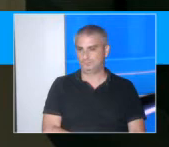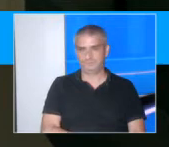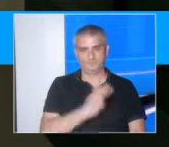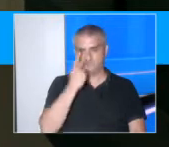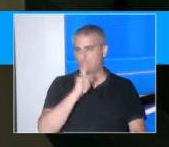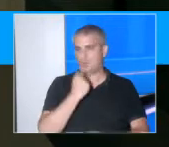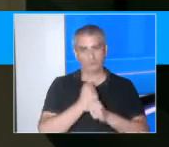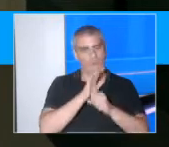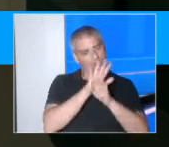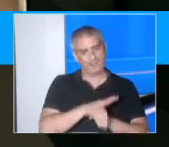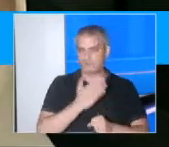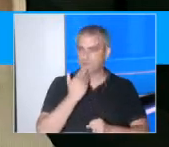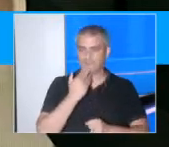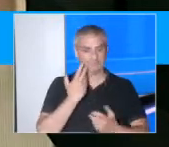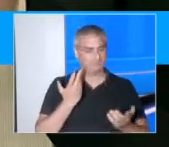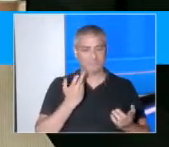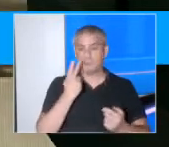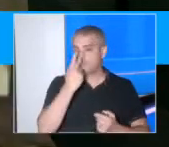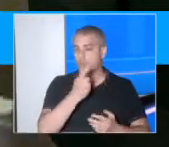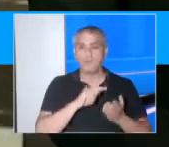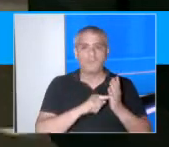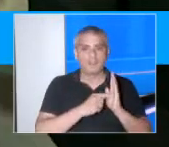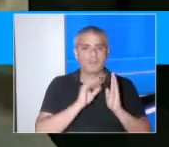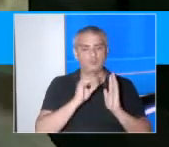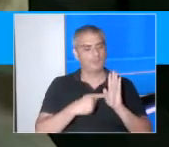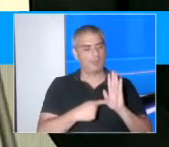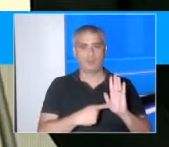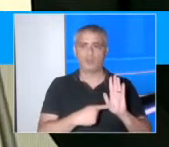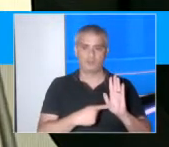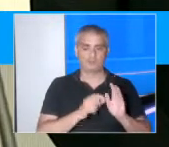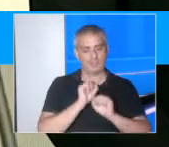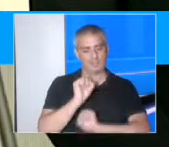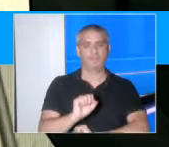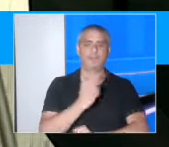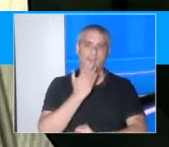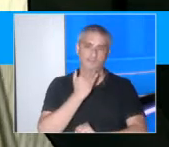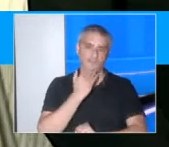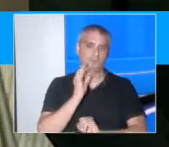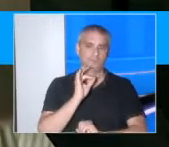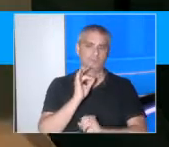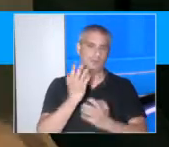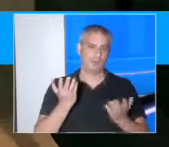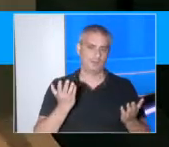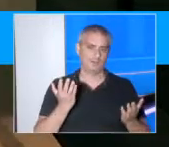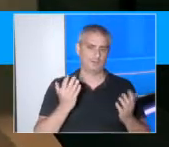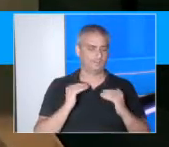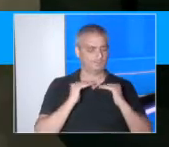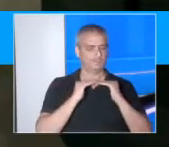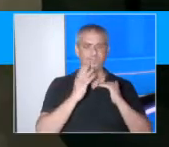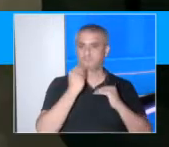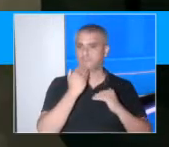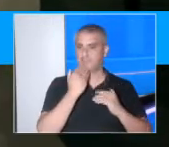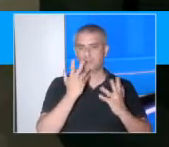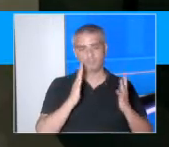נועד להפעלת לחץ על ישראל, אני חושב שהביקור הזה נועד כדי להראות תמיכה בישראל, כדי ליישר קו עם